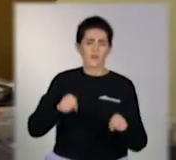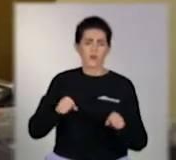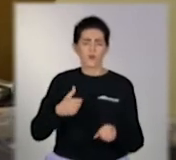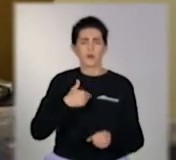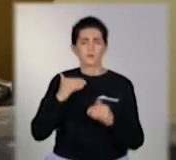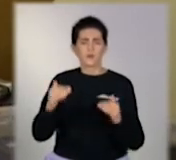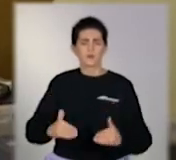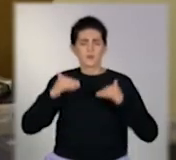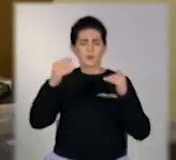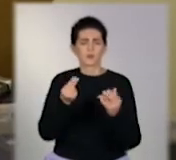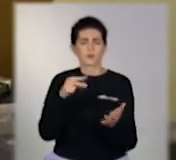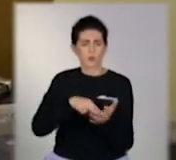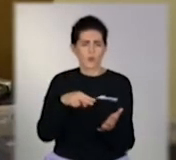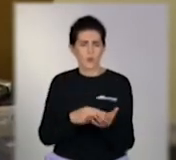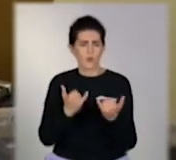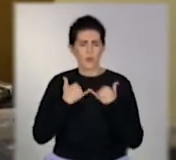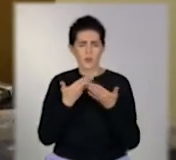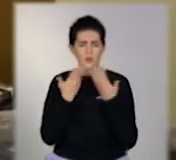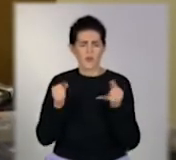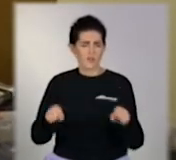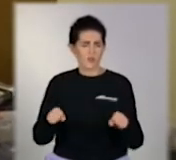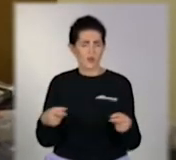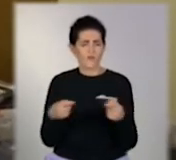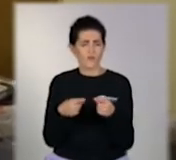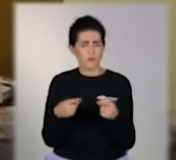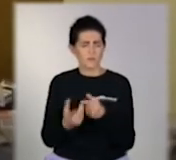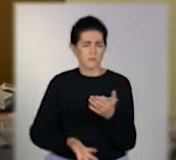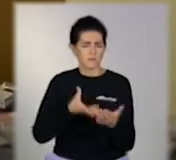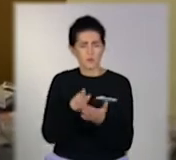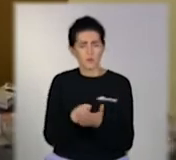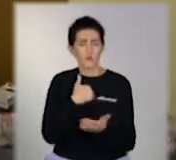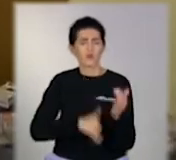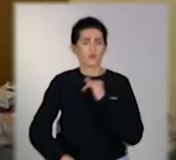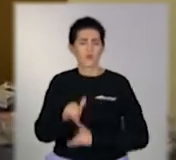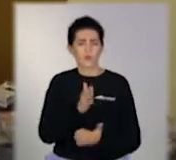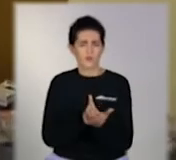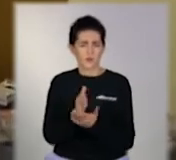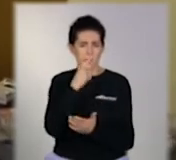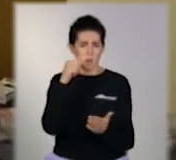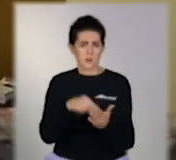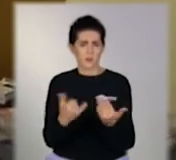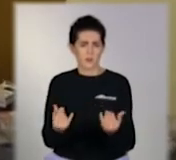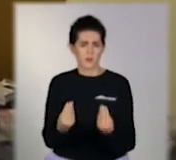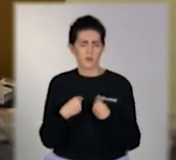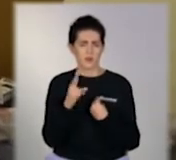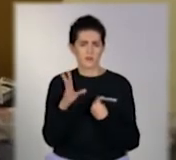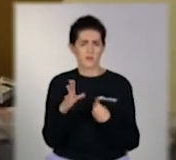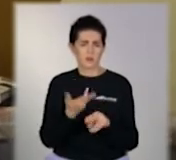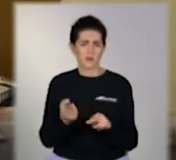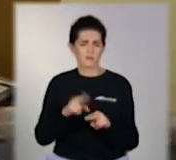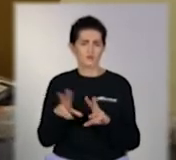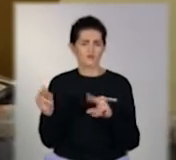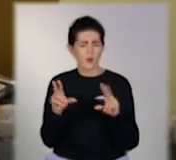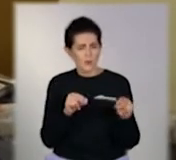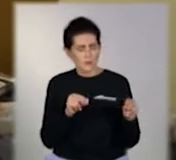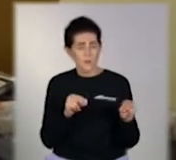мы повышаем цену, у нас нет возможности снимать. И куда нам деться? А тут квартира, это такое счастье,